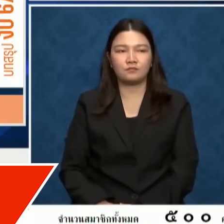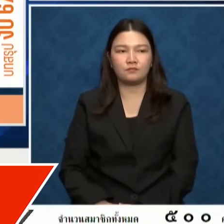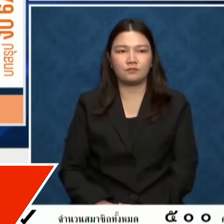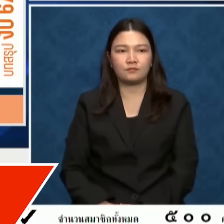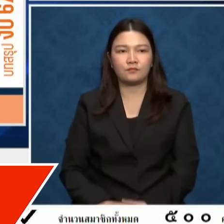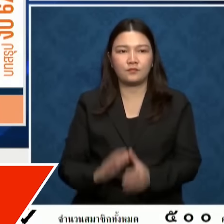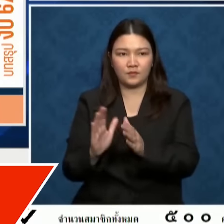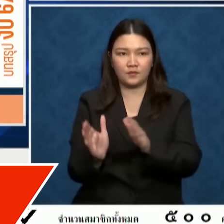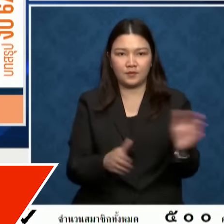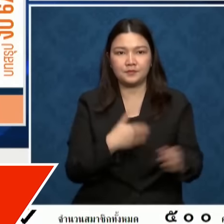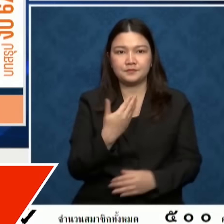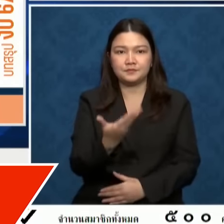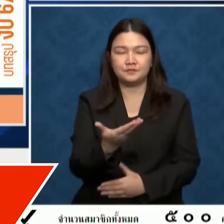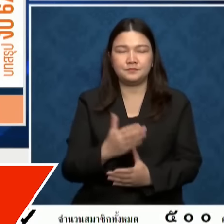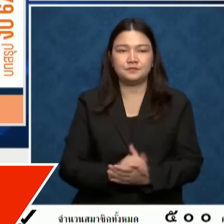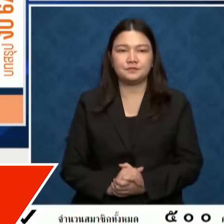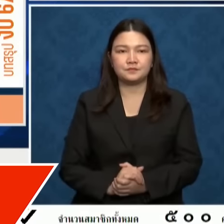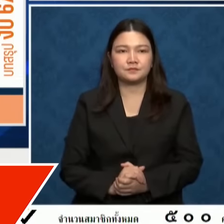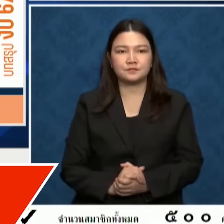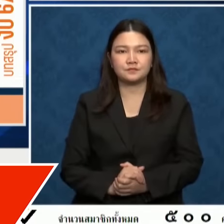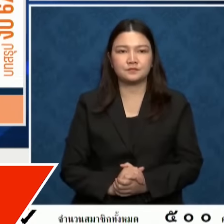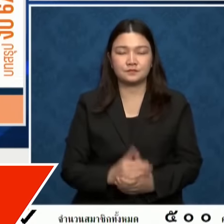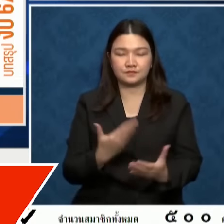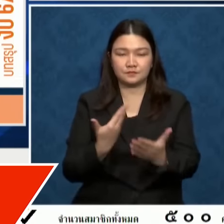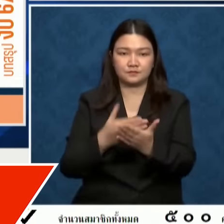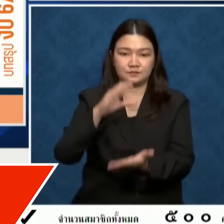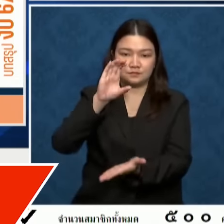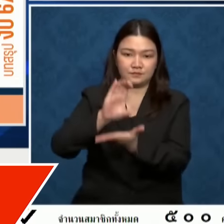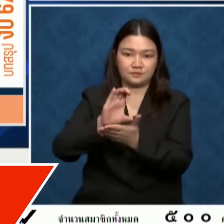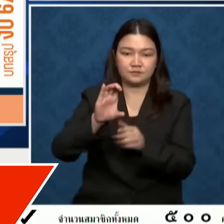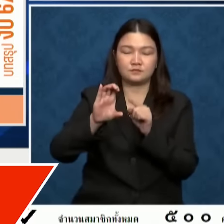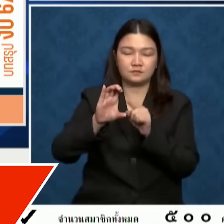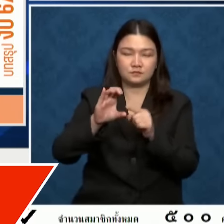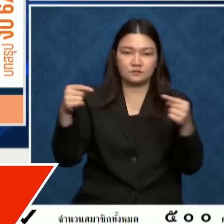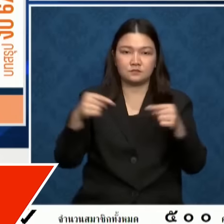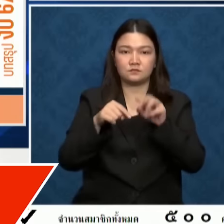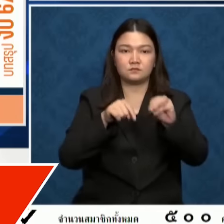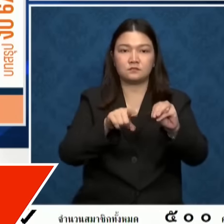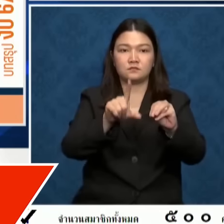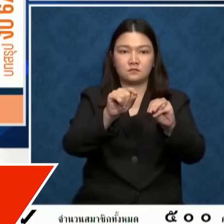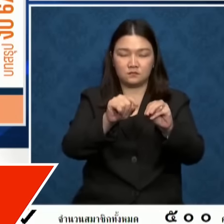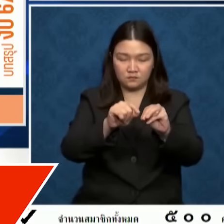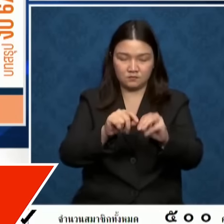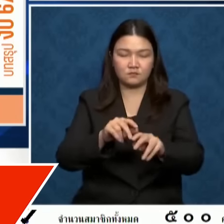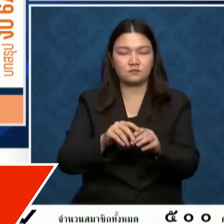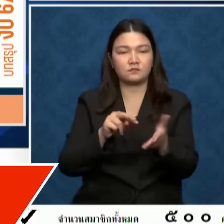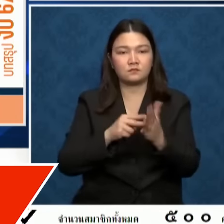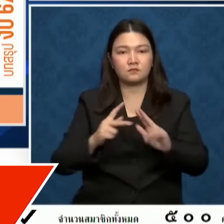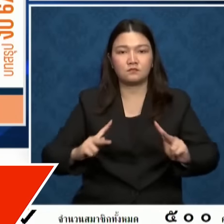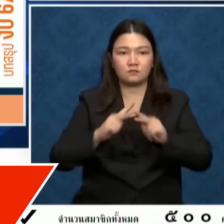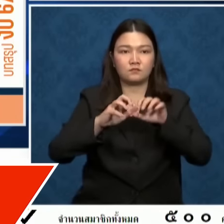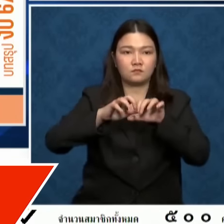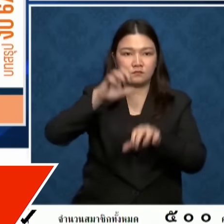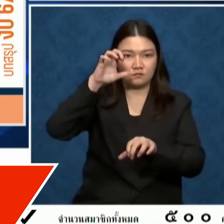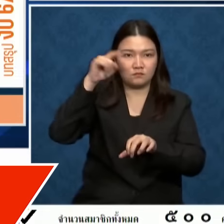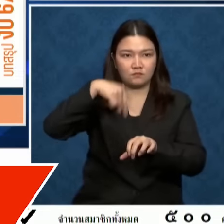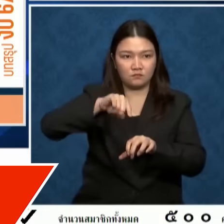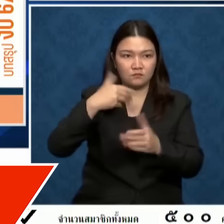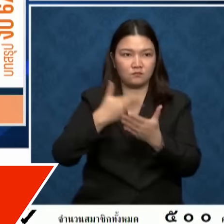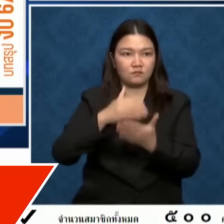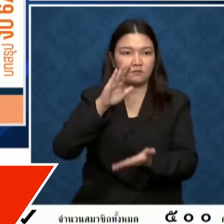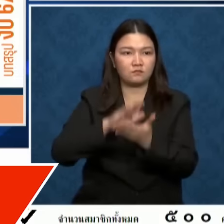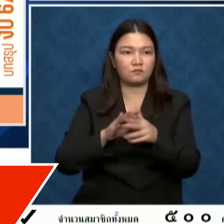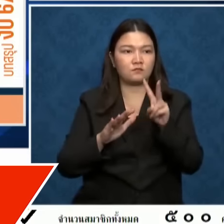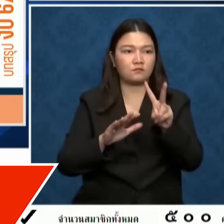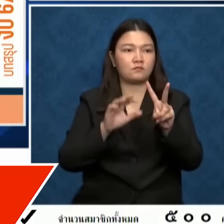สไดต่ไปไดเลยครับงบนะครับ ในส่วของมาตรา 20 กระสวงมหาทย์ี่มีงบประมาณอยู่ประมาณ 2,91,